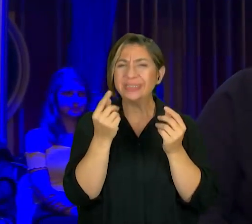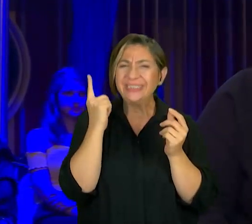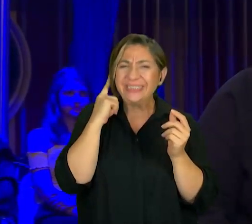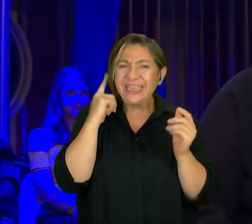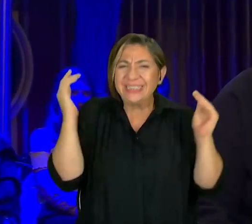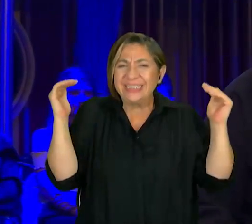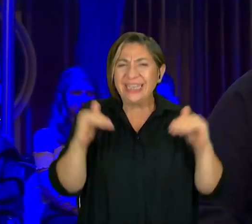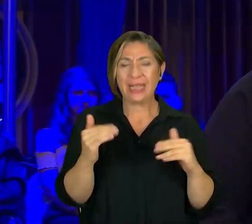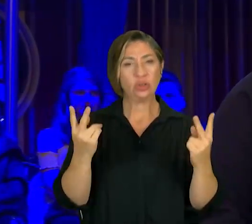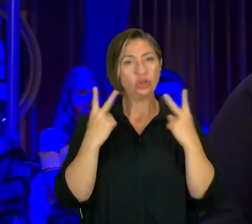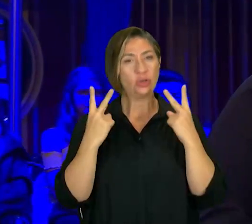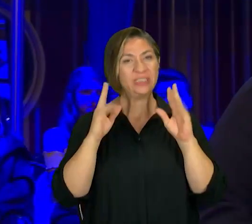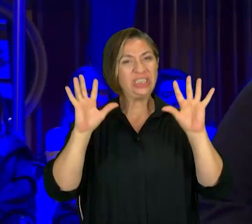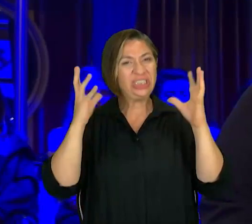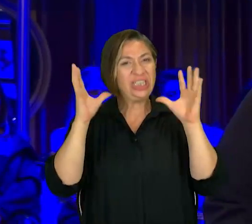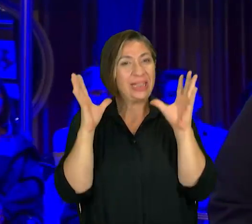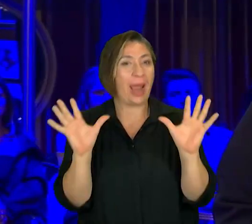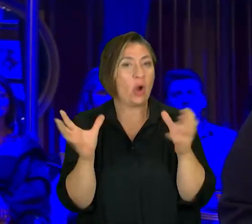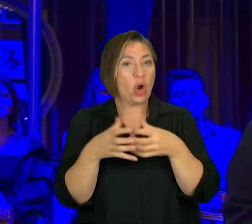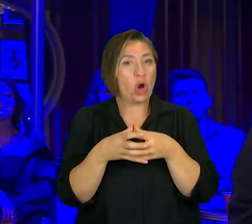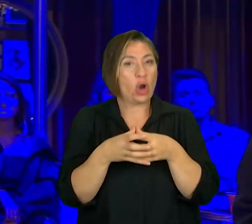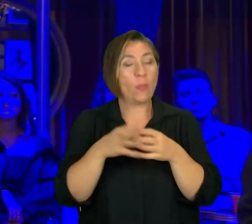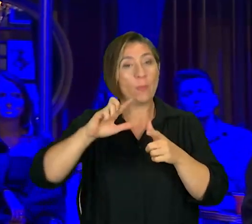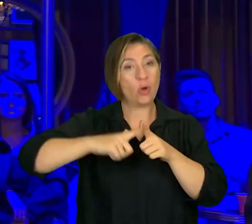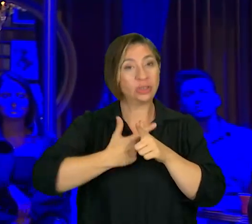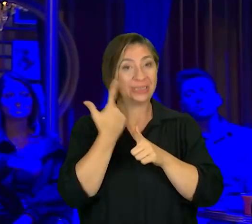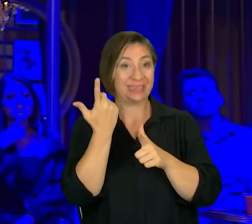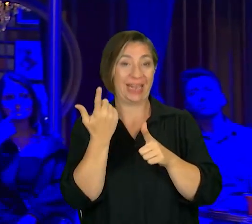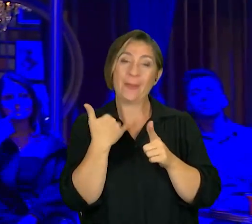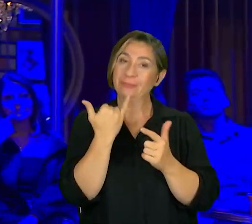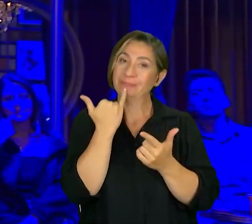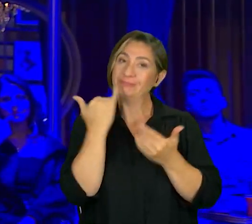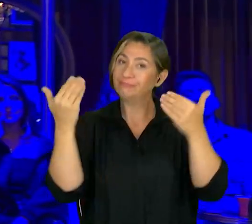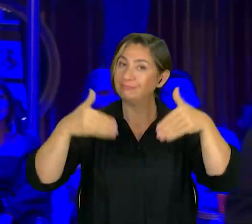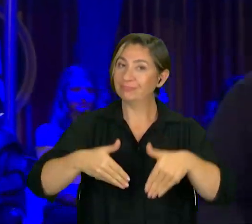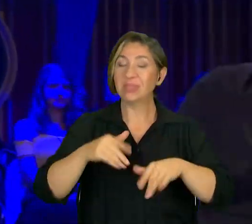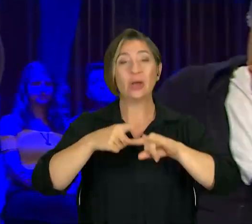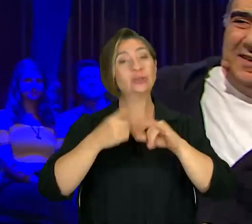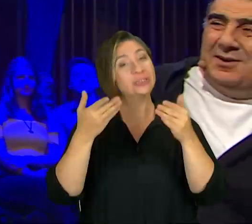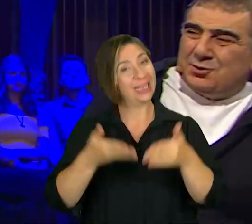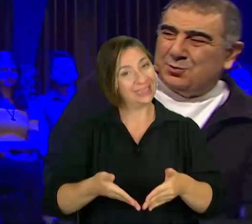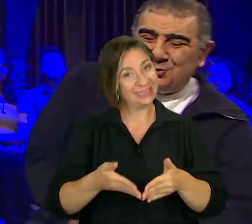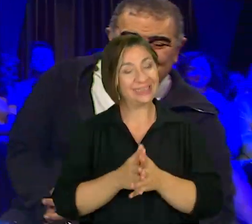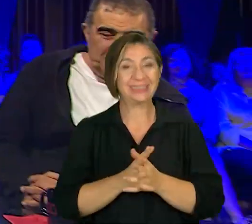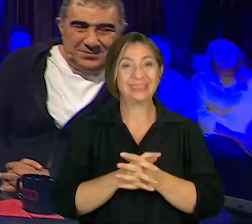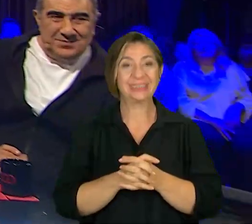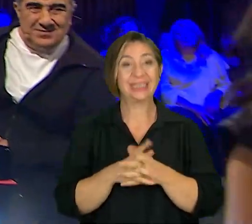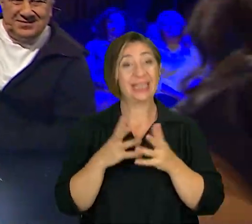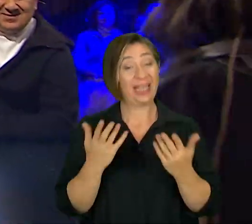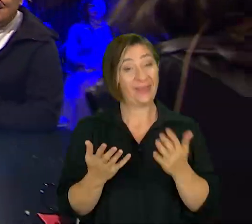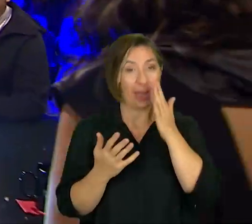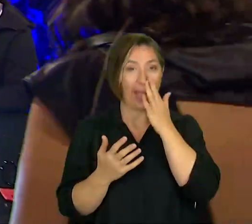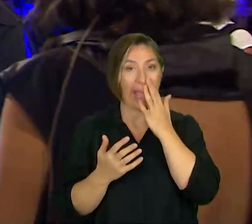getiren şovları Çılgınlar Kulübü projesiyle konuğumuz oluyorlar. Hoş geldiniz. Hoş bulduk. Evet. Hoş